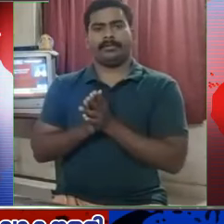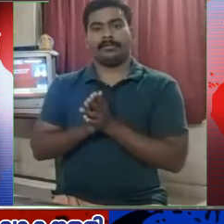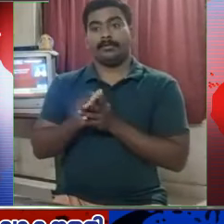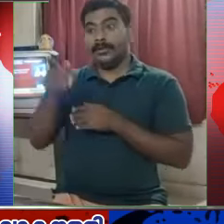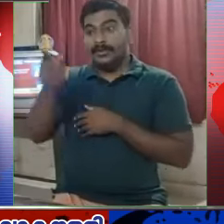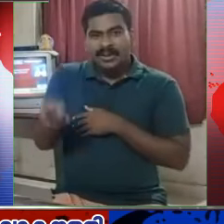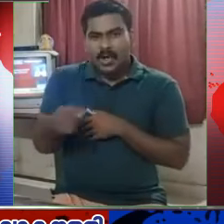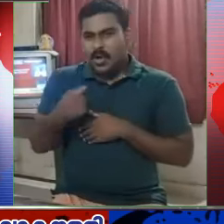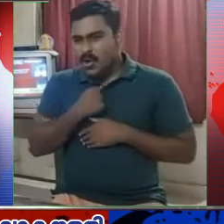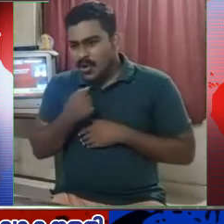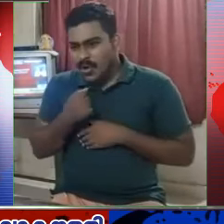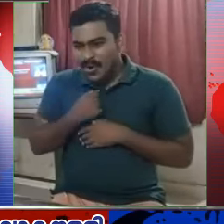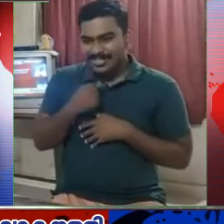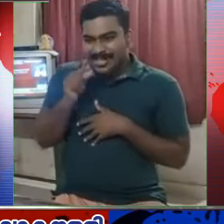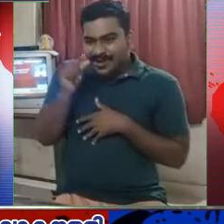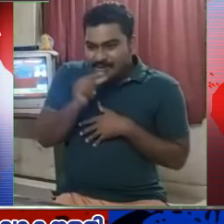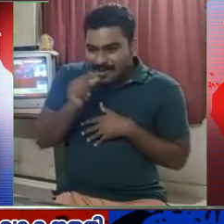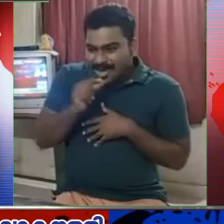ഉണ്ടാകേണ്ടതുള്ളൂ.